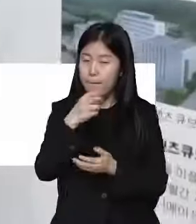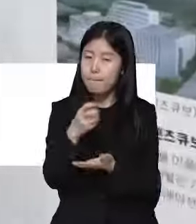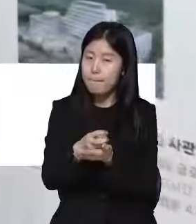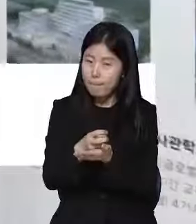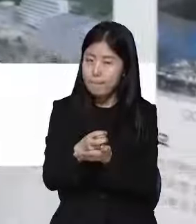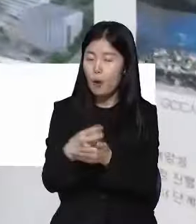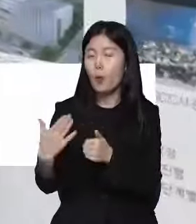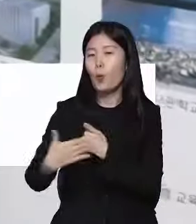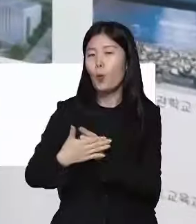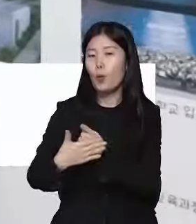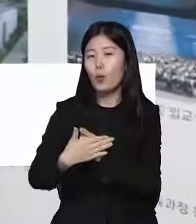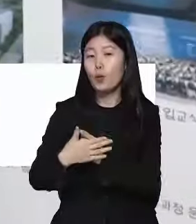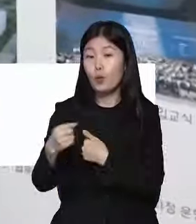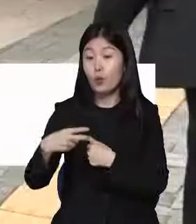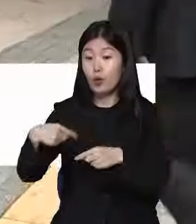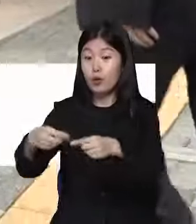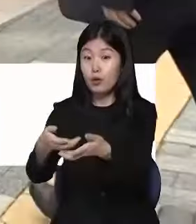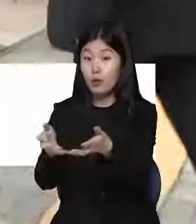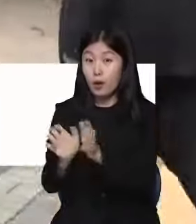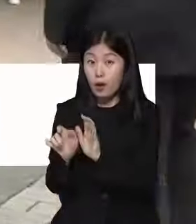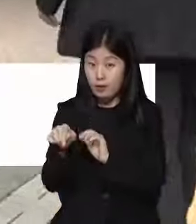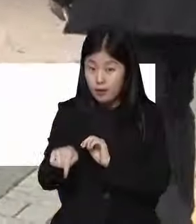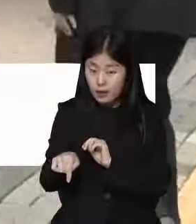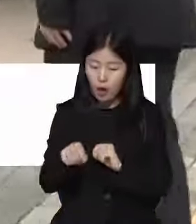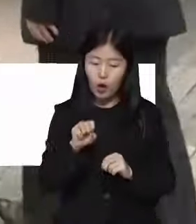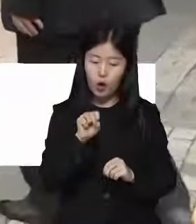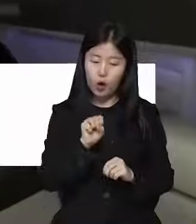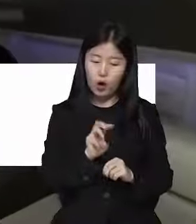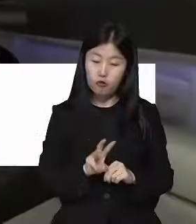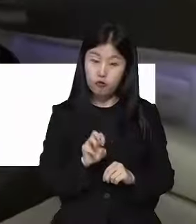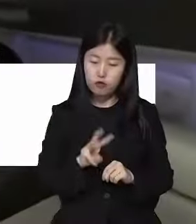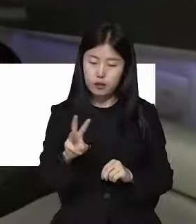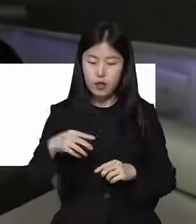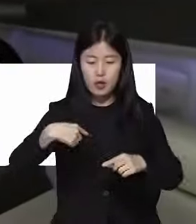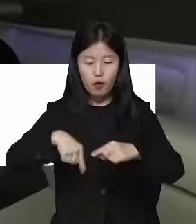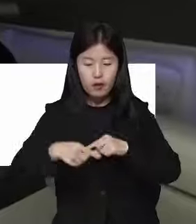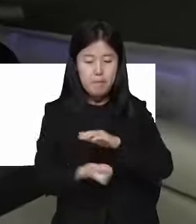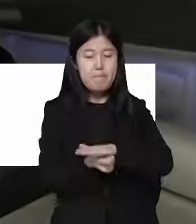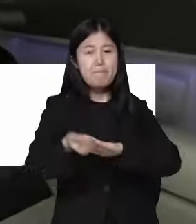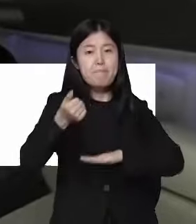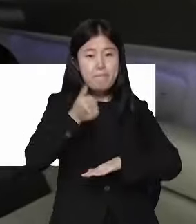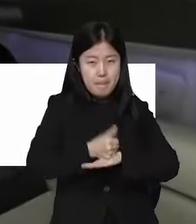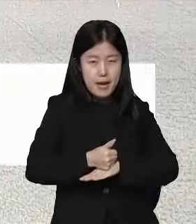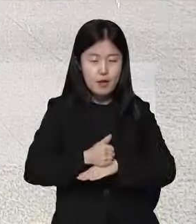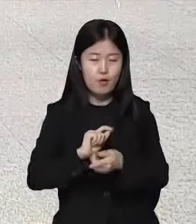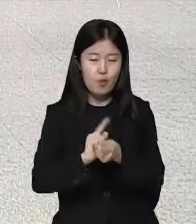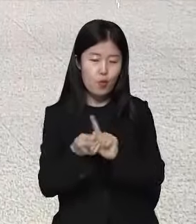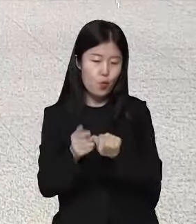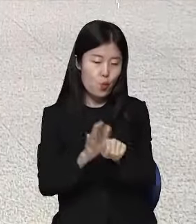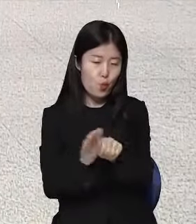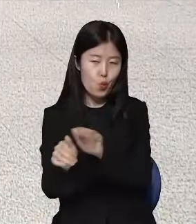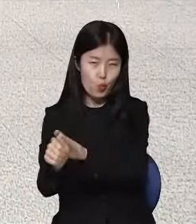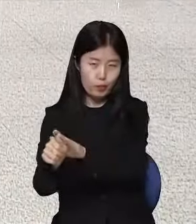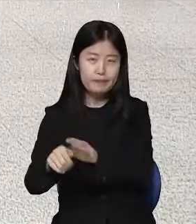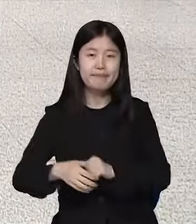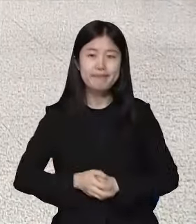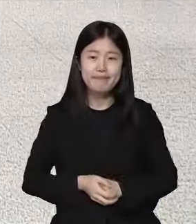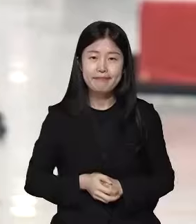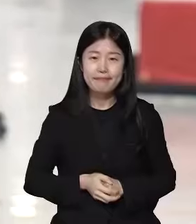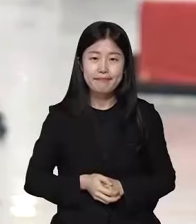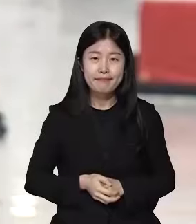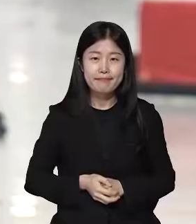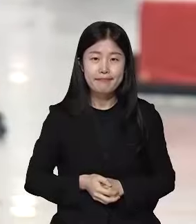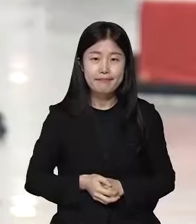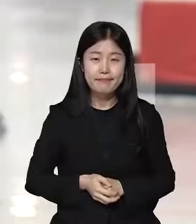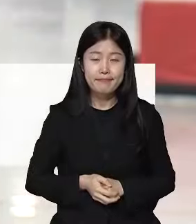받고, 정당은 광주를 정책 실증의 장으로 활용하는 새로운 협력 모델을 만들기 위한 행사입니다.